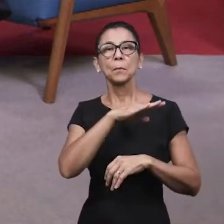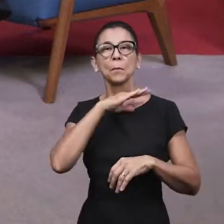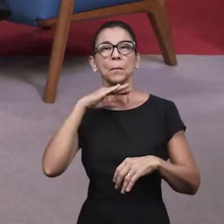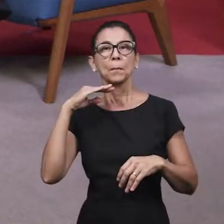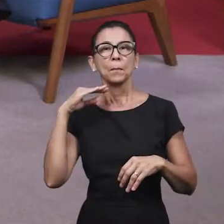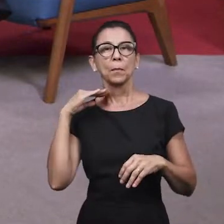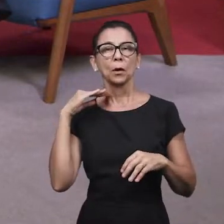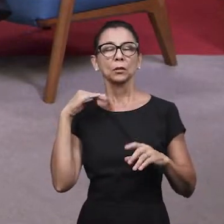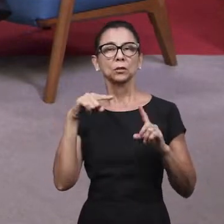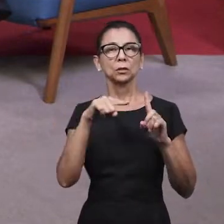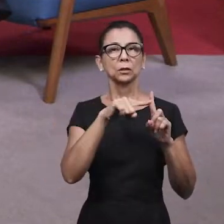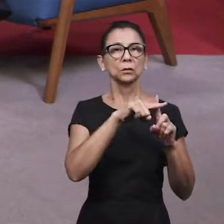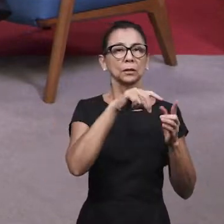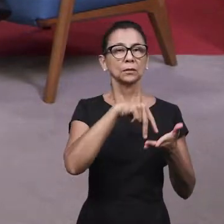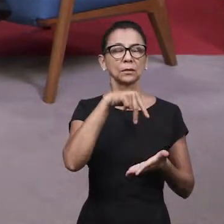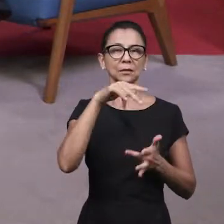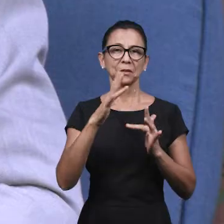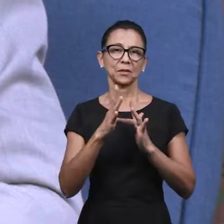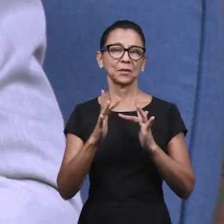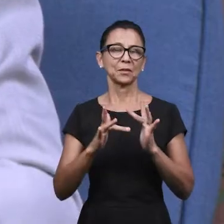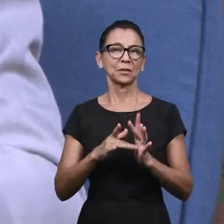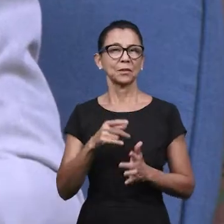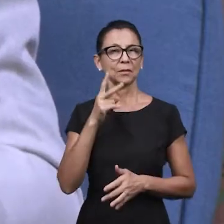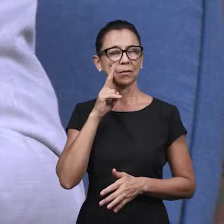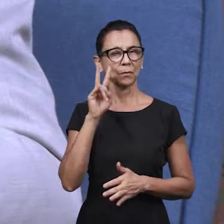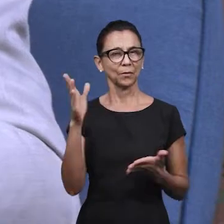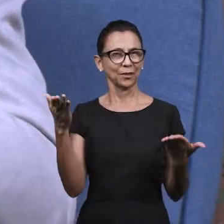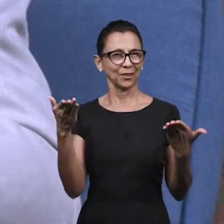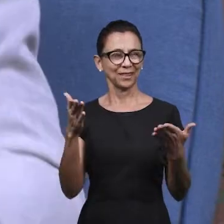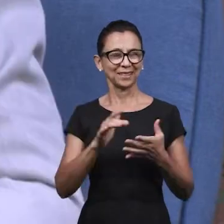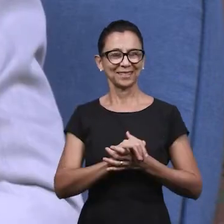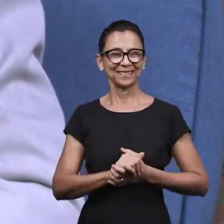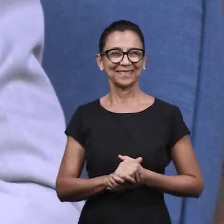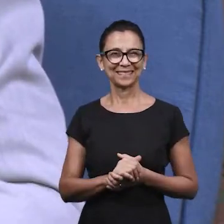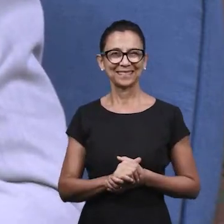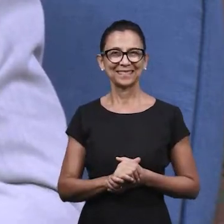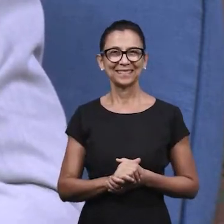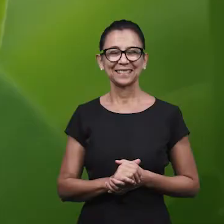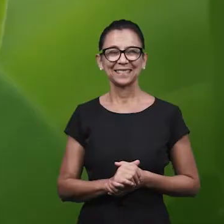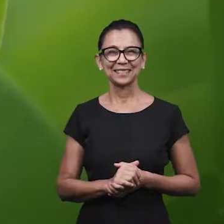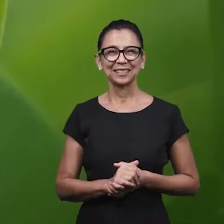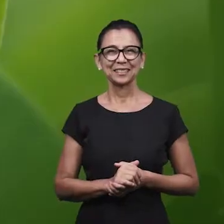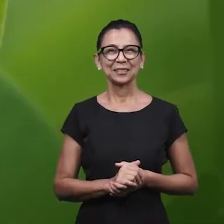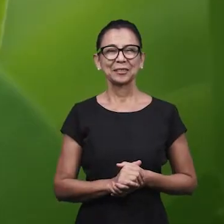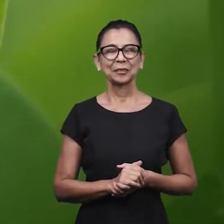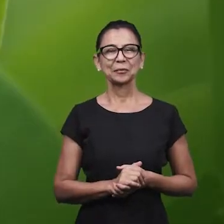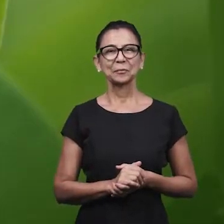mort et la résurrection du Seigneur Jésus. Assistez maintenant le volet Leçon du Manaïm.